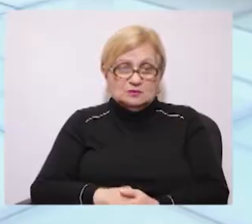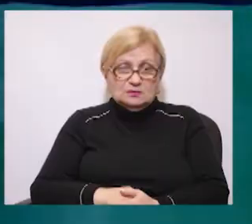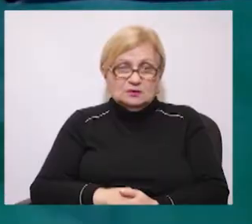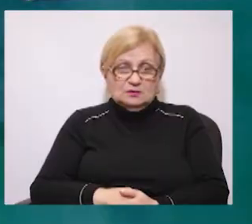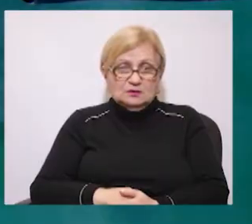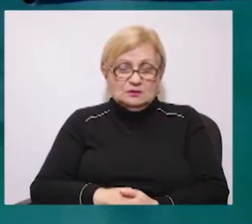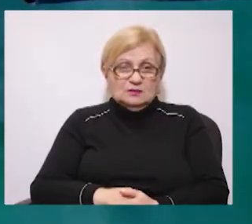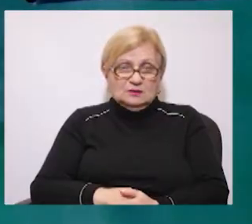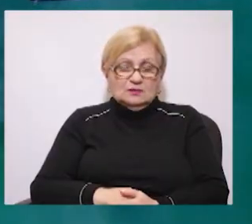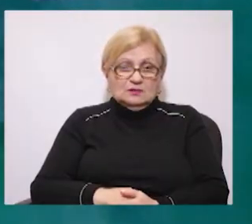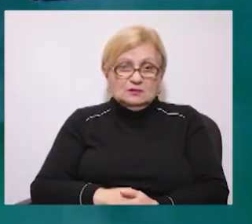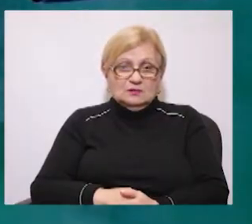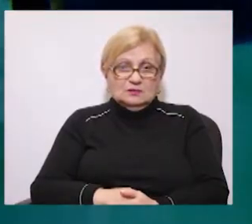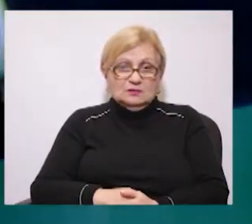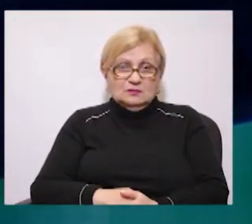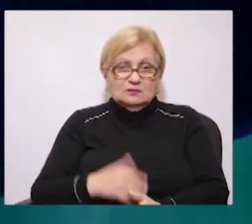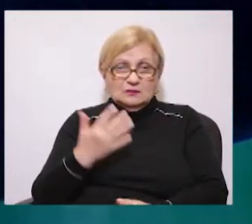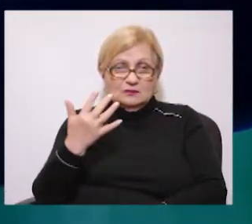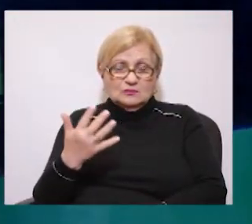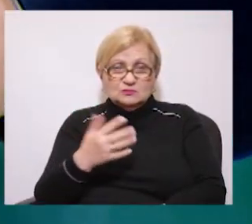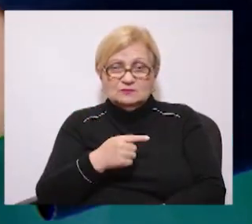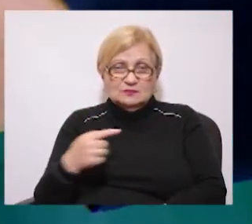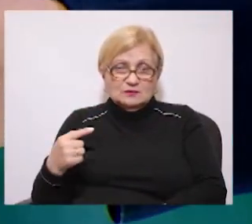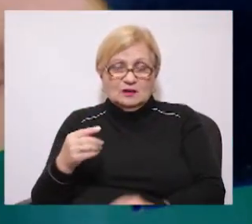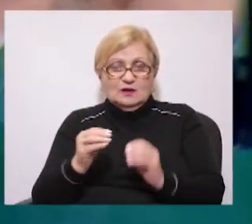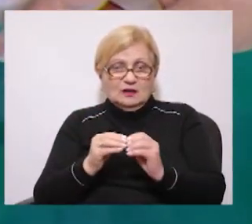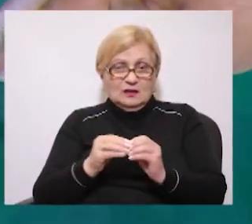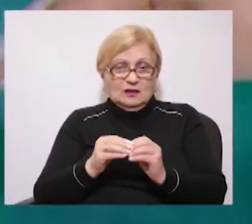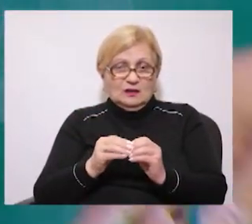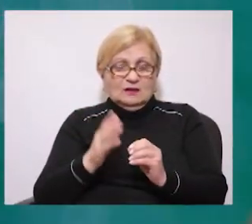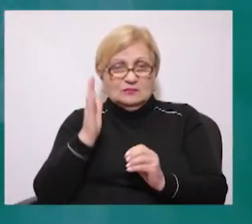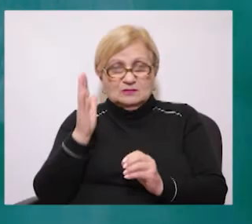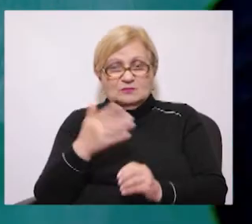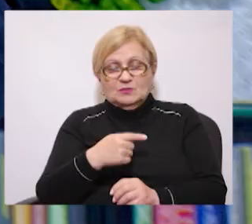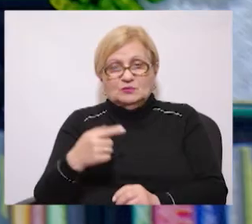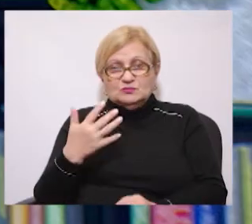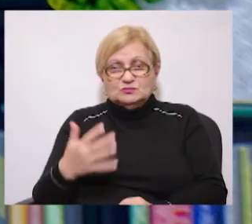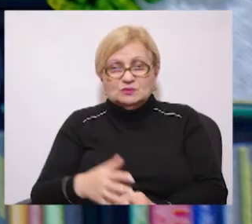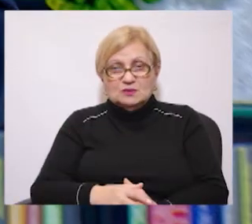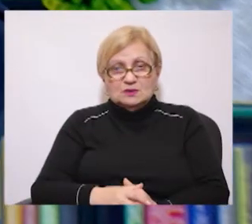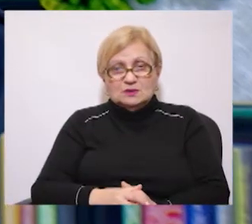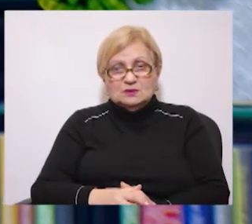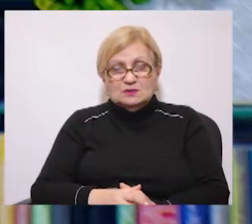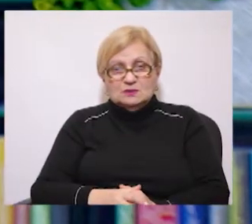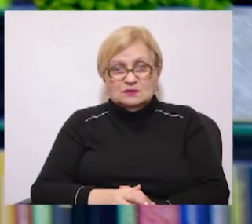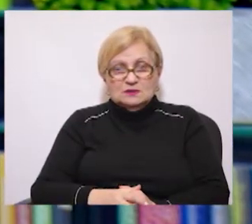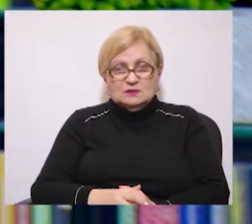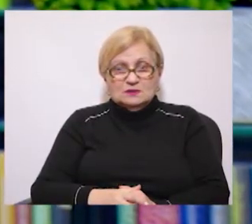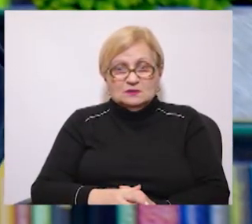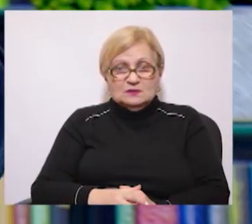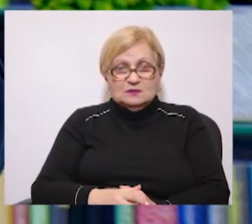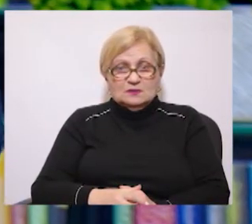5-ის მოდულია 5. და 5-ს გამოვაკელი 10, სწორედაც მივიღე მინუს 5. აი ასეთი საკითხებიც